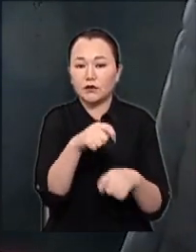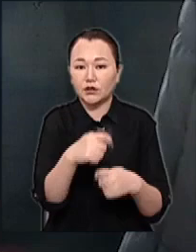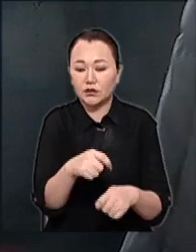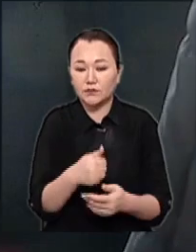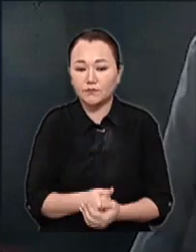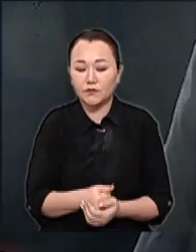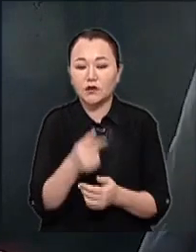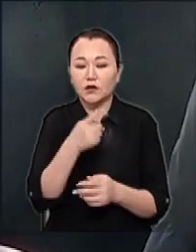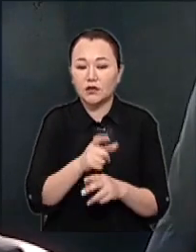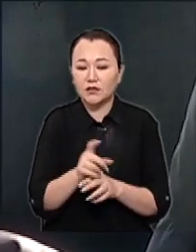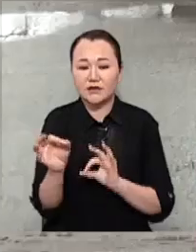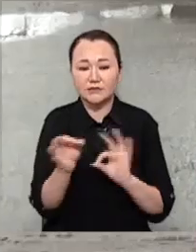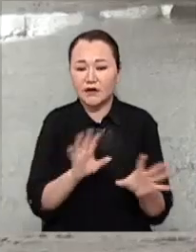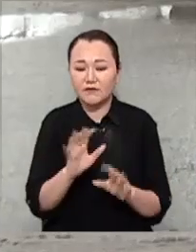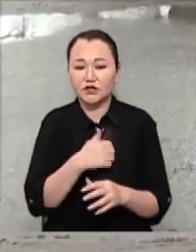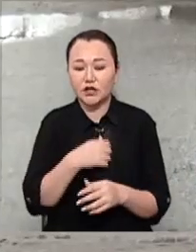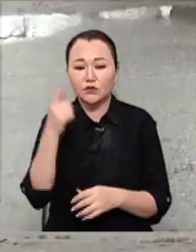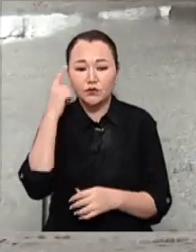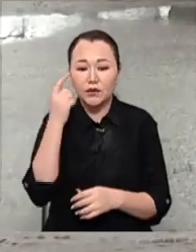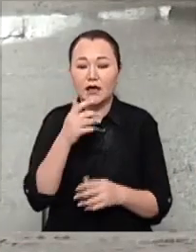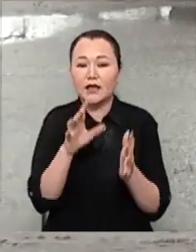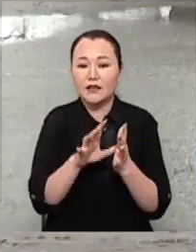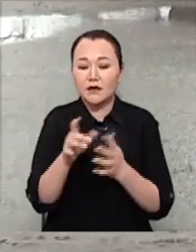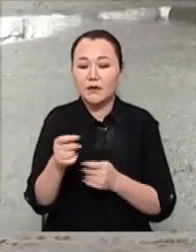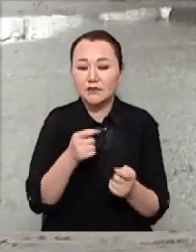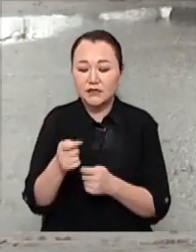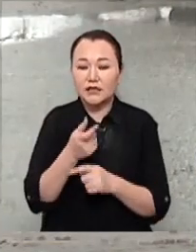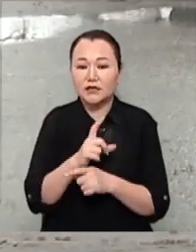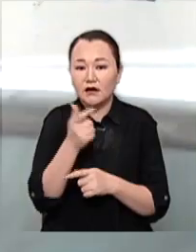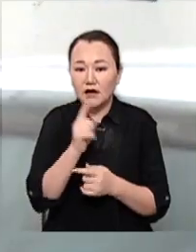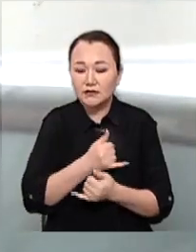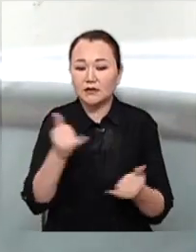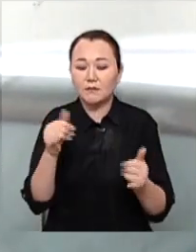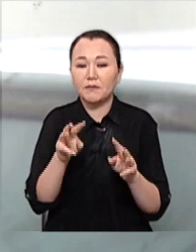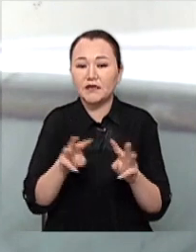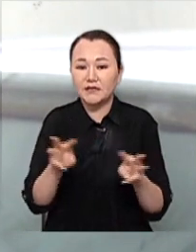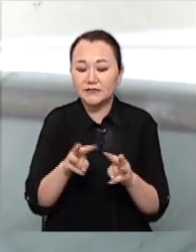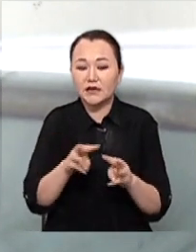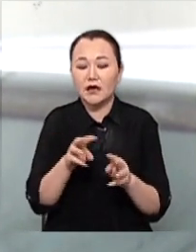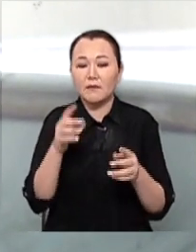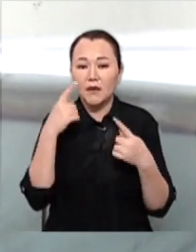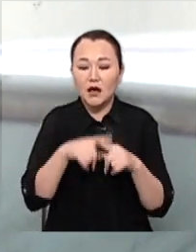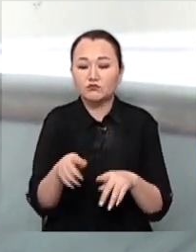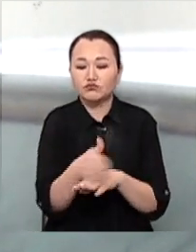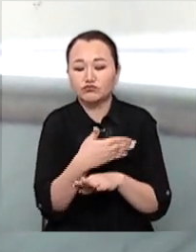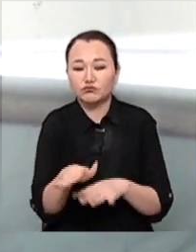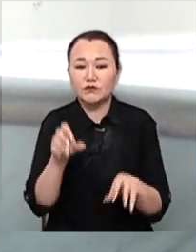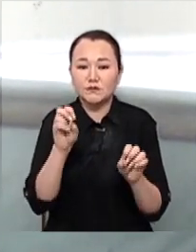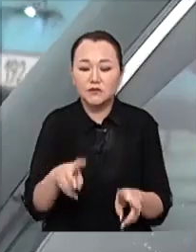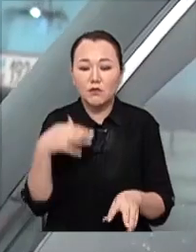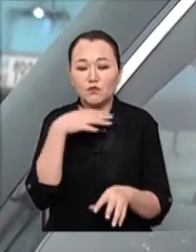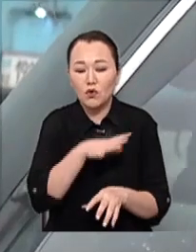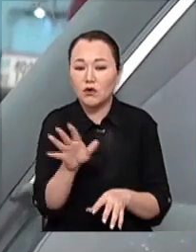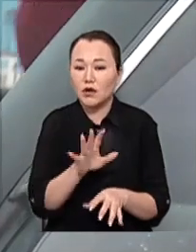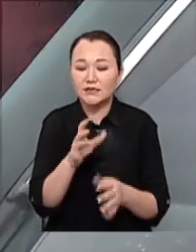ол әділетсіз деп ойлаймын. Ал энергетика басқармасы берілген газ министрлік бекіткен механизммен бөлінеді дейді. Бекеттердің көптігі